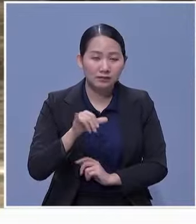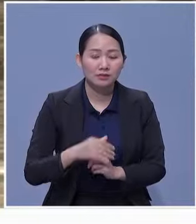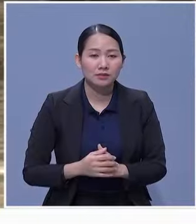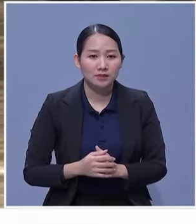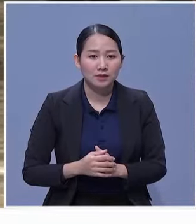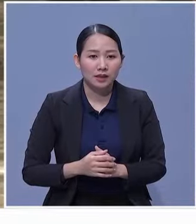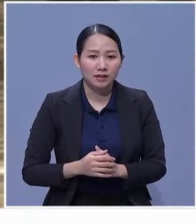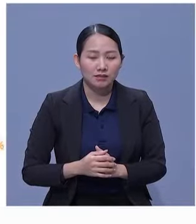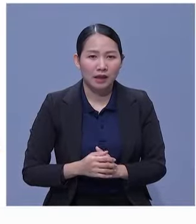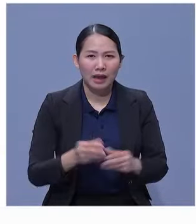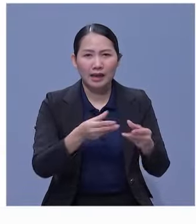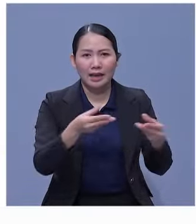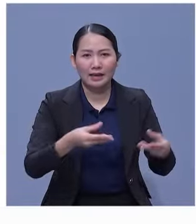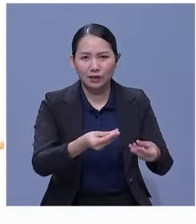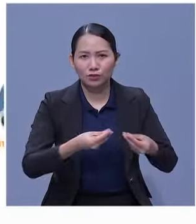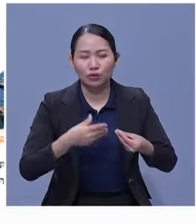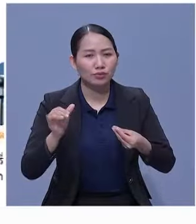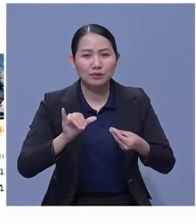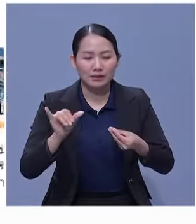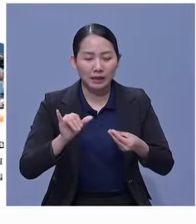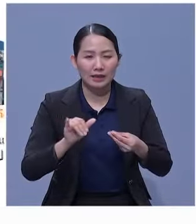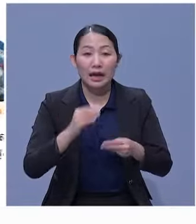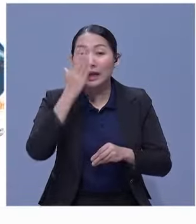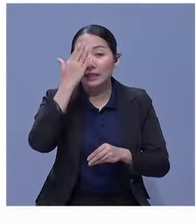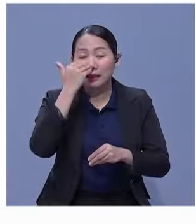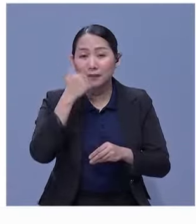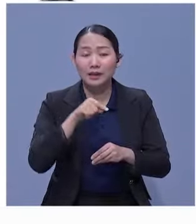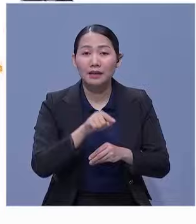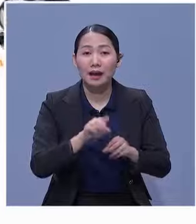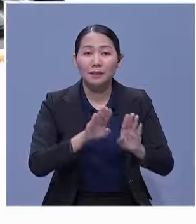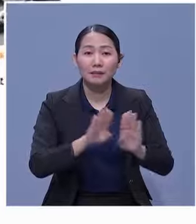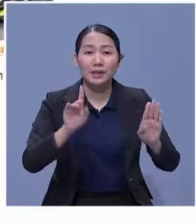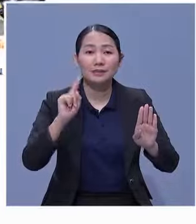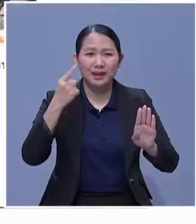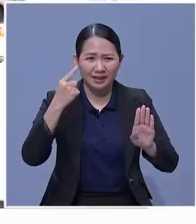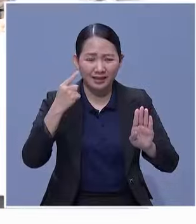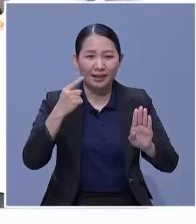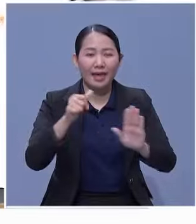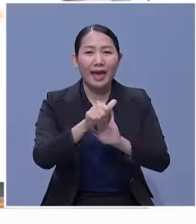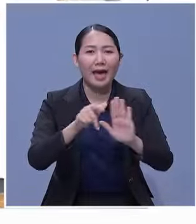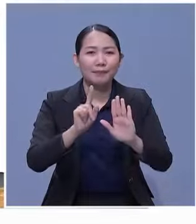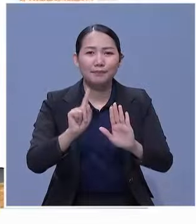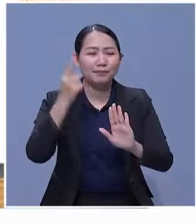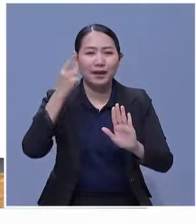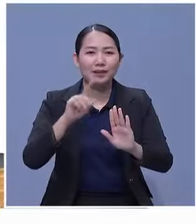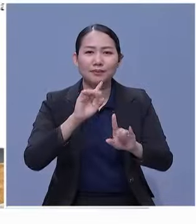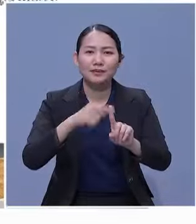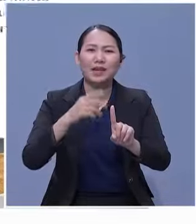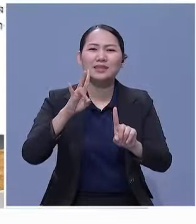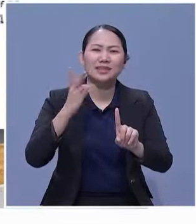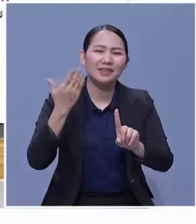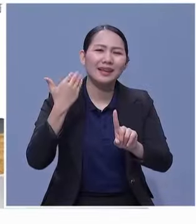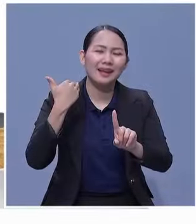ครับยังไม่ได้รับรายงานเนื่องจากว่าแพลตฟอร์มนี้เริ่มดำเนินการเนี่ยต้นเดือนกรกฎาคมไม่กี่วันที่ผ่านมานี่เองการเปิดหรือปิด